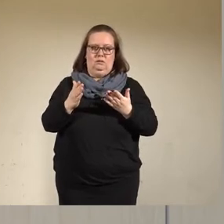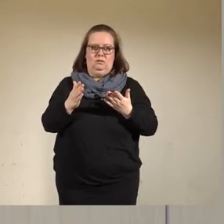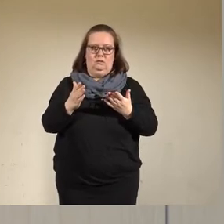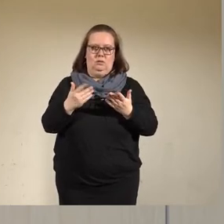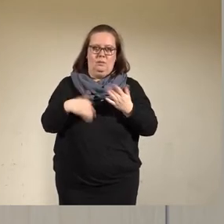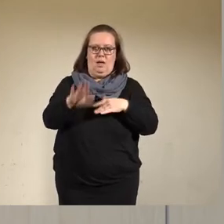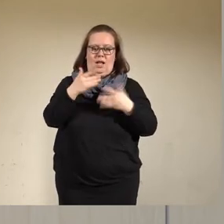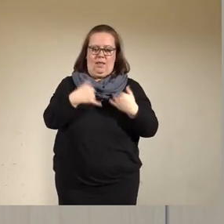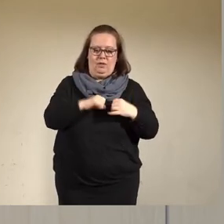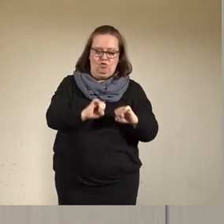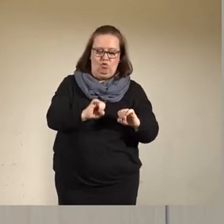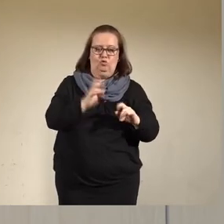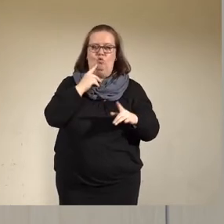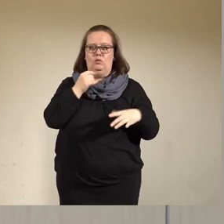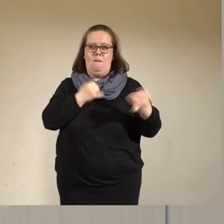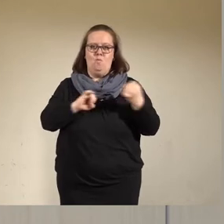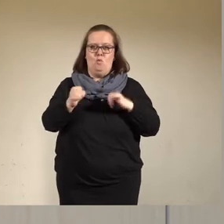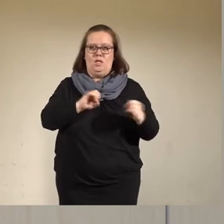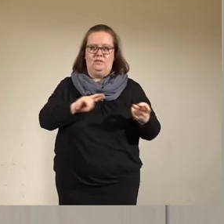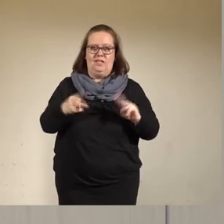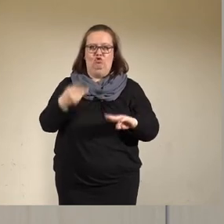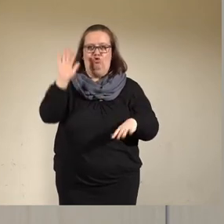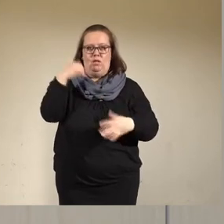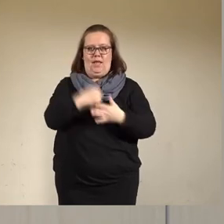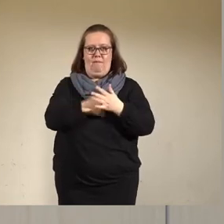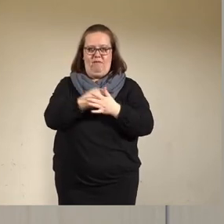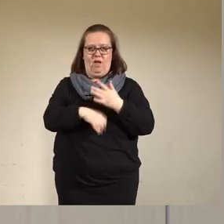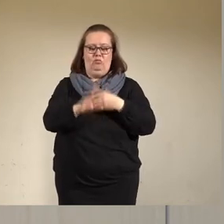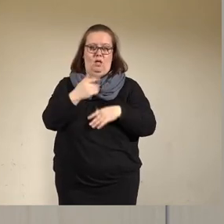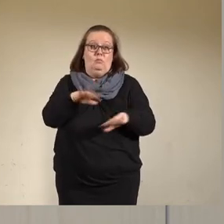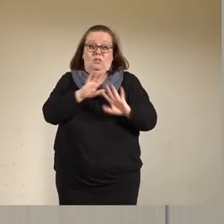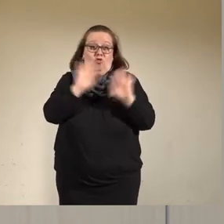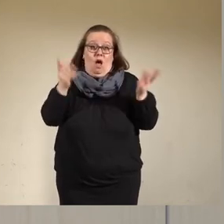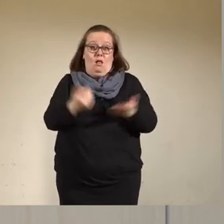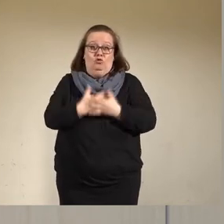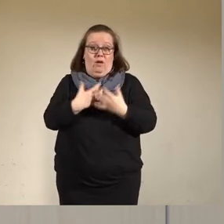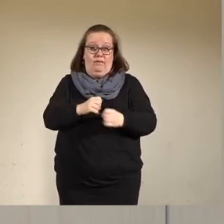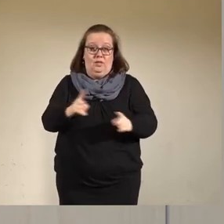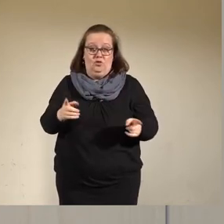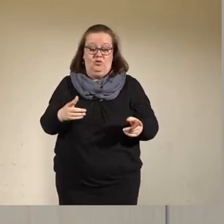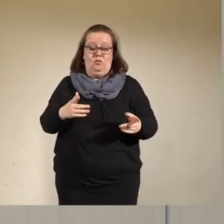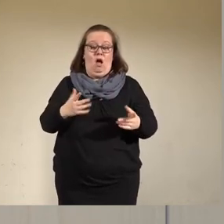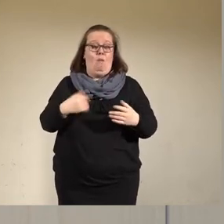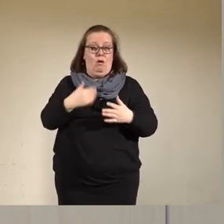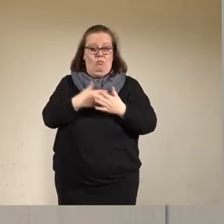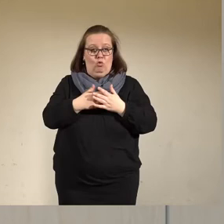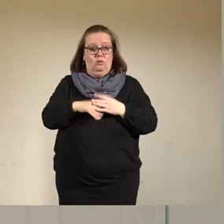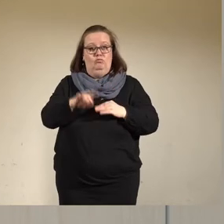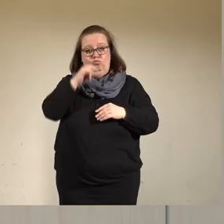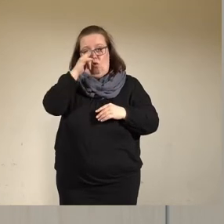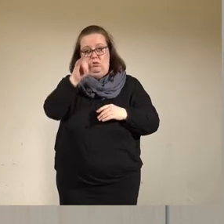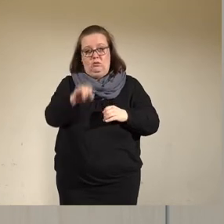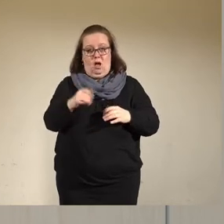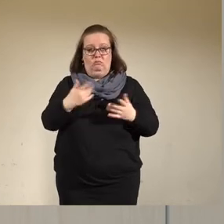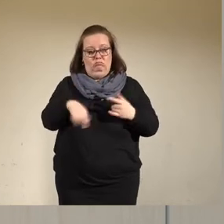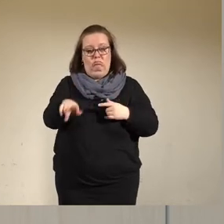die entschieden für mehr Klimaschutz und die Mobilitätswende gekämpft haben. Und das waren eben bei weitem nicht alle. Und angesichts dessen können wir stolz sein auf